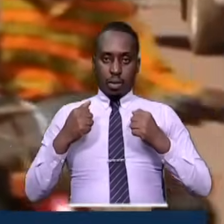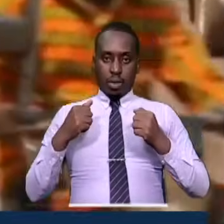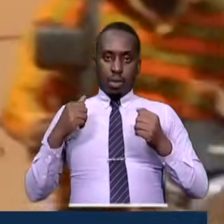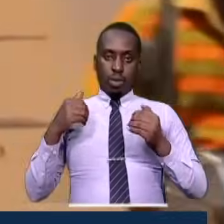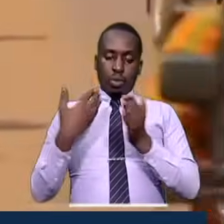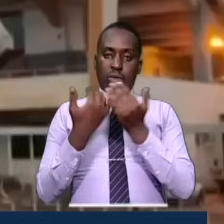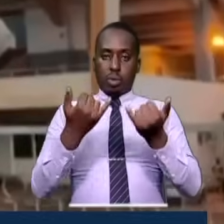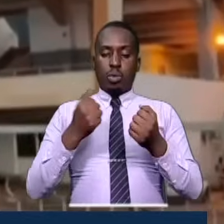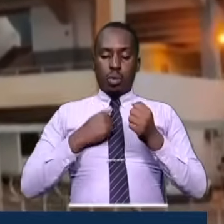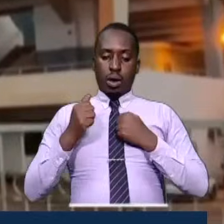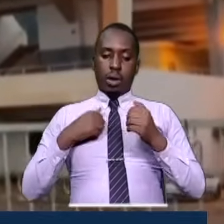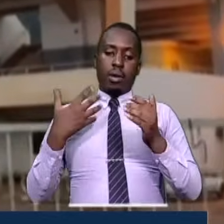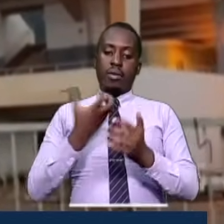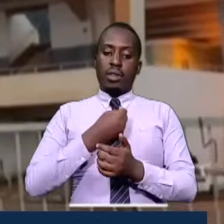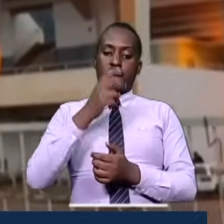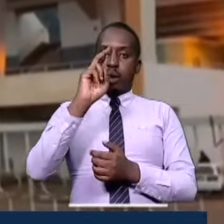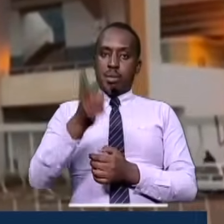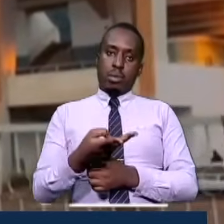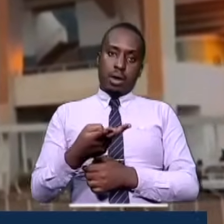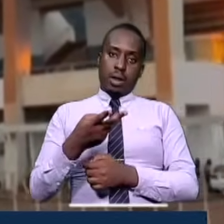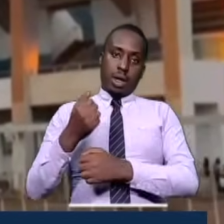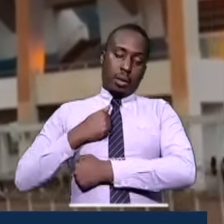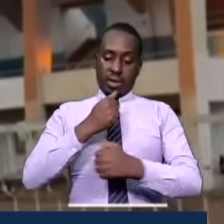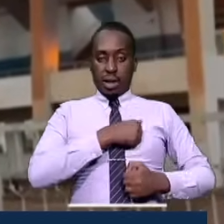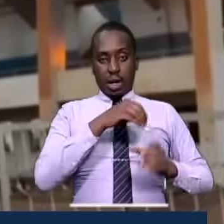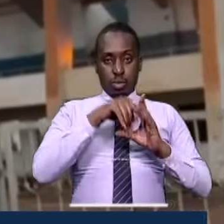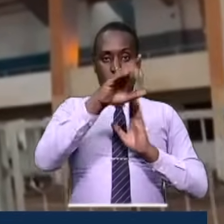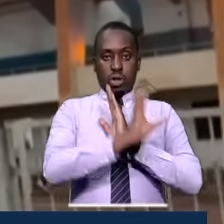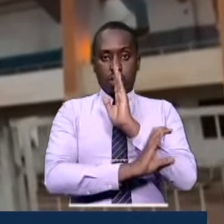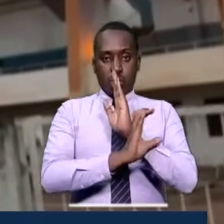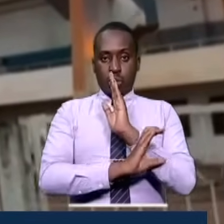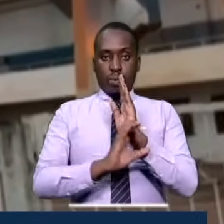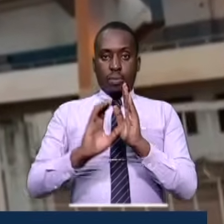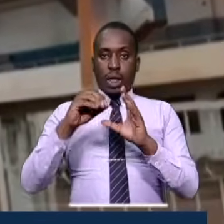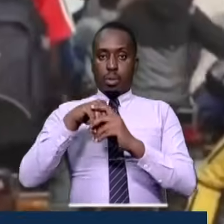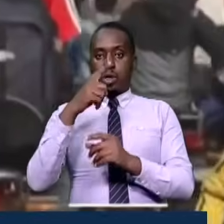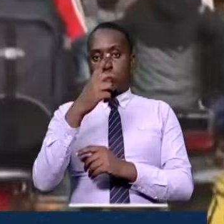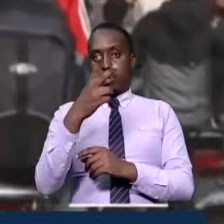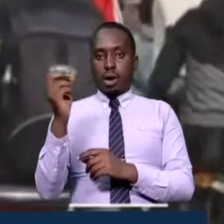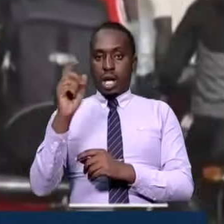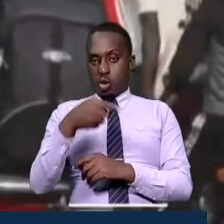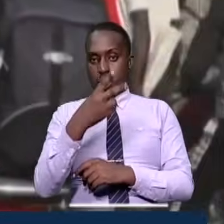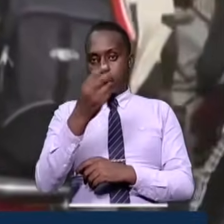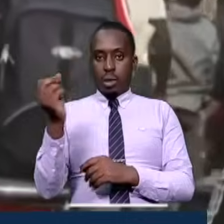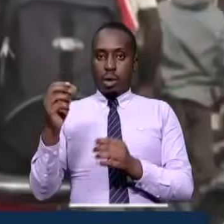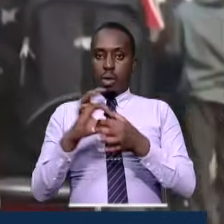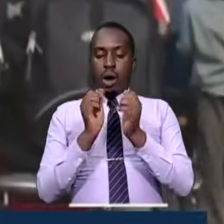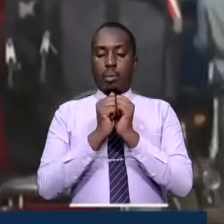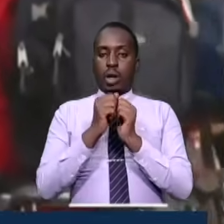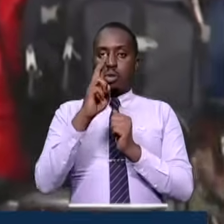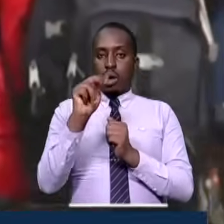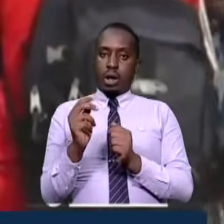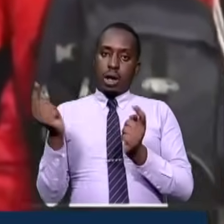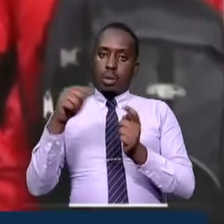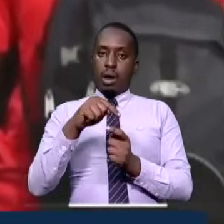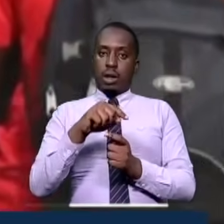kugeza u Rwanda rufite ingabo zigeze ku 2,000 muri icyo gihugu cya Central Africa, zirimo 1,200 bakorana na UN n'abandi 800